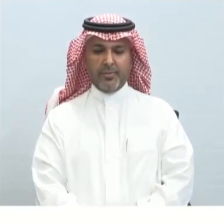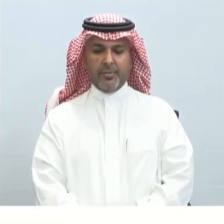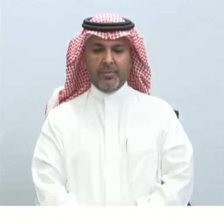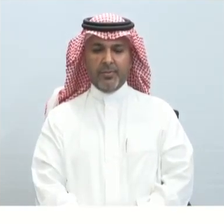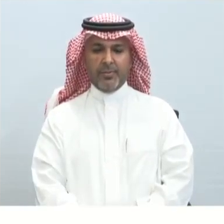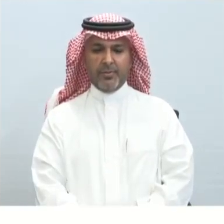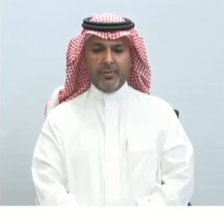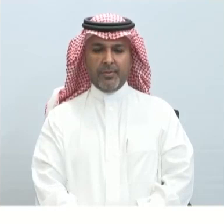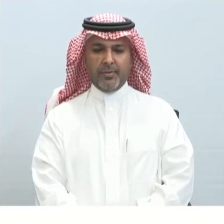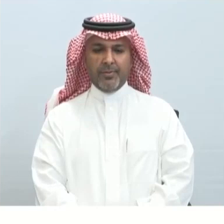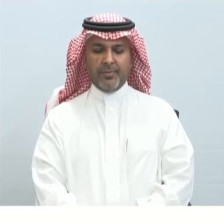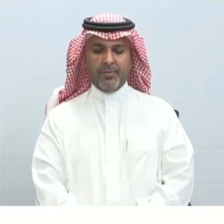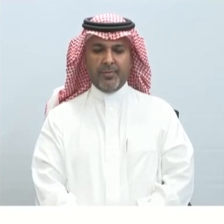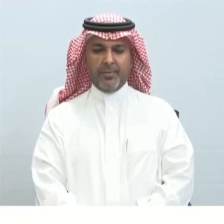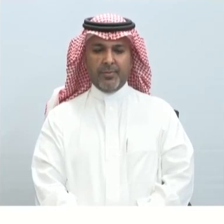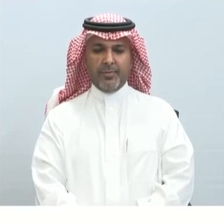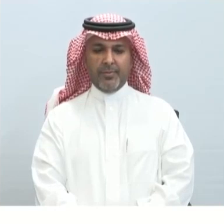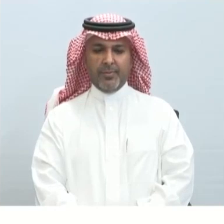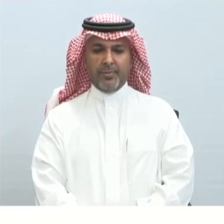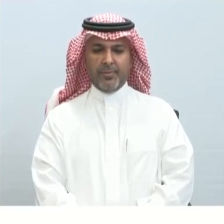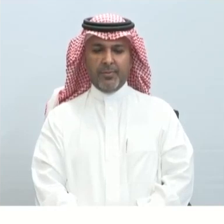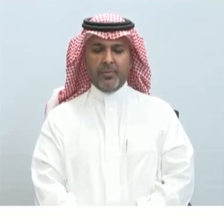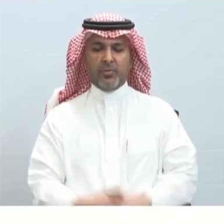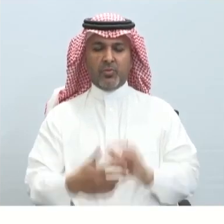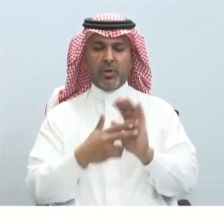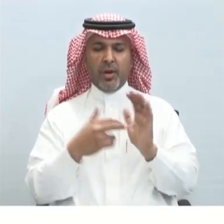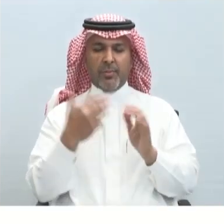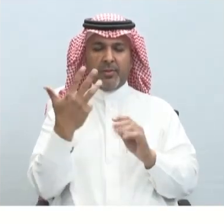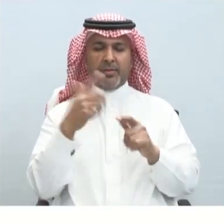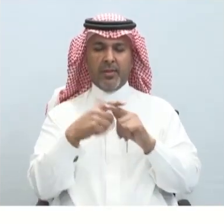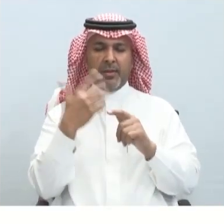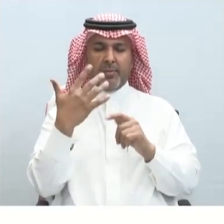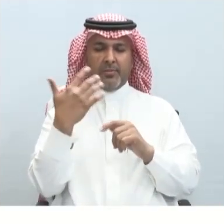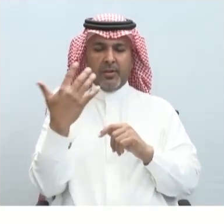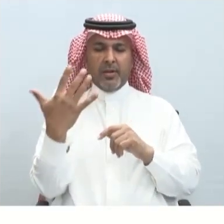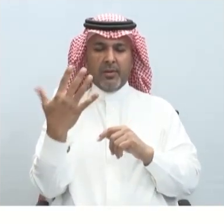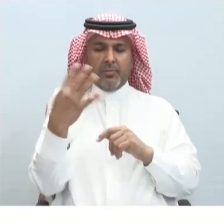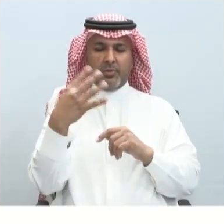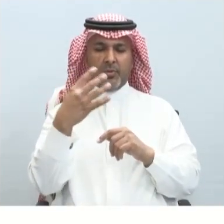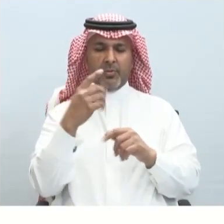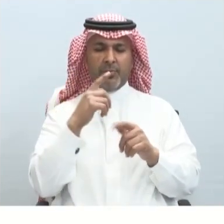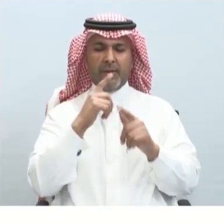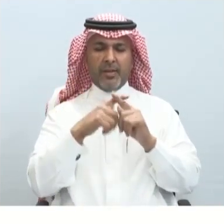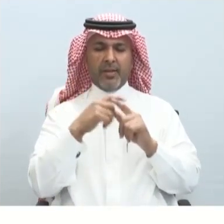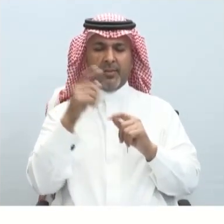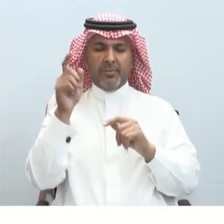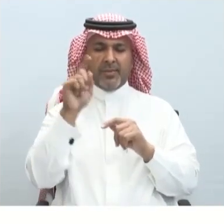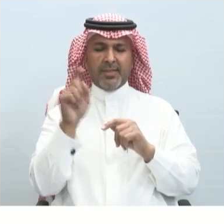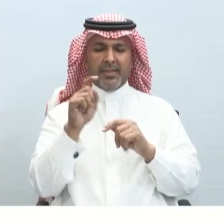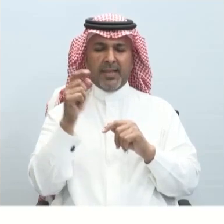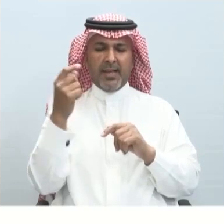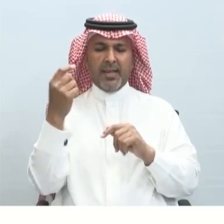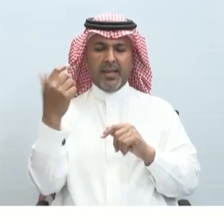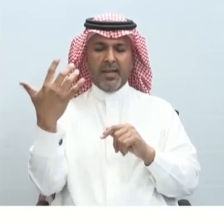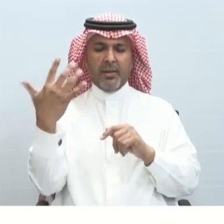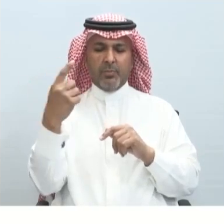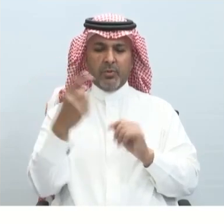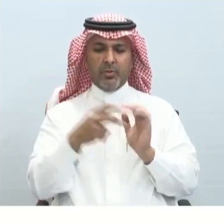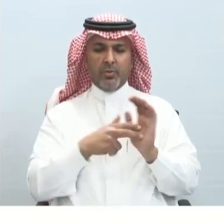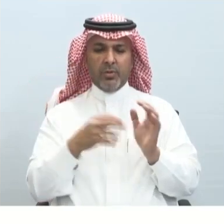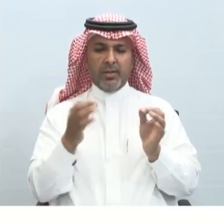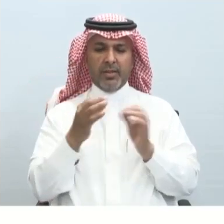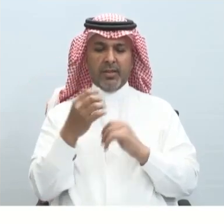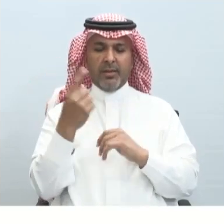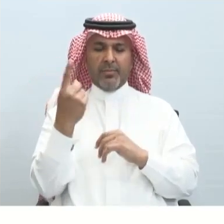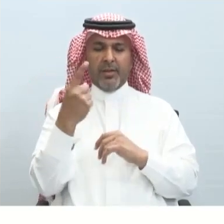في خمسه هذه خمسه واربعين في ساين 15 درجه فبالتالي حيصير الجواب يعني بالتقريب